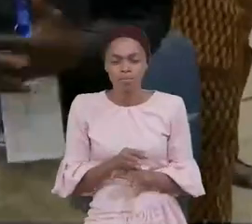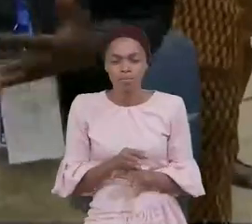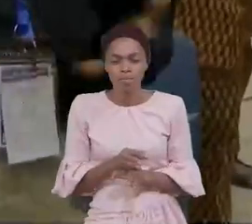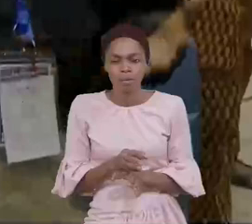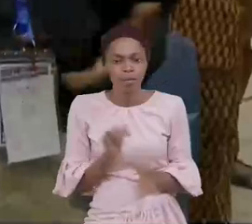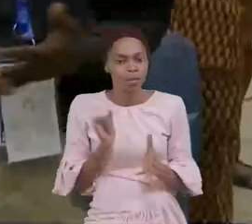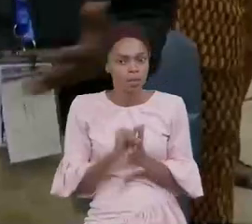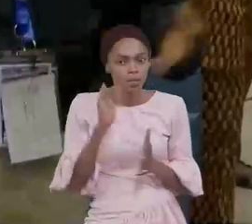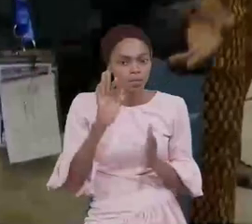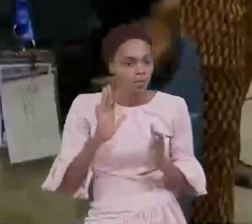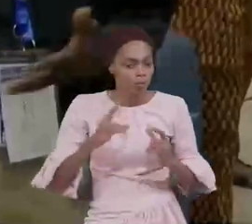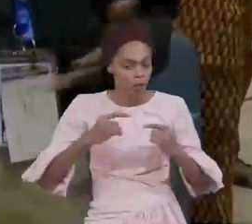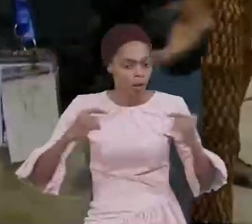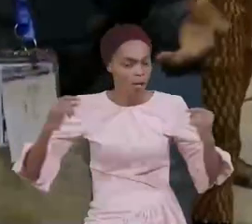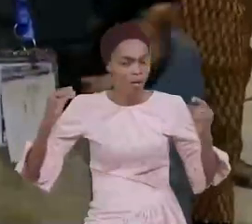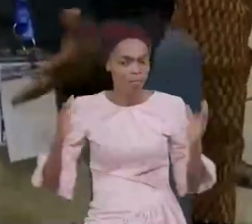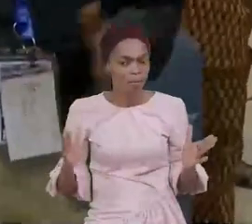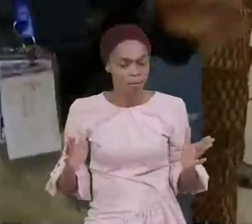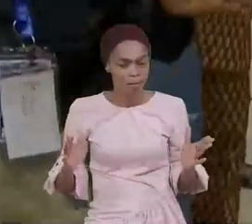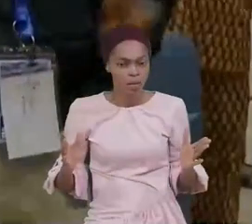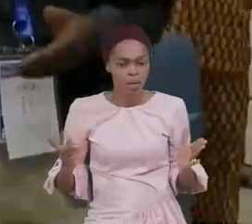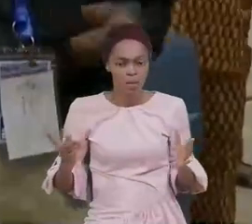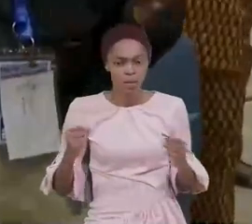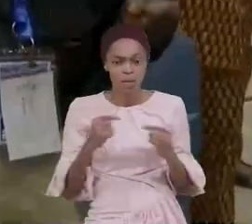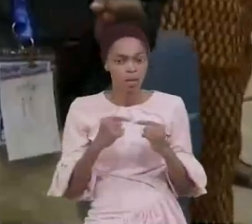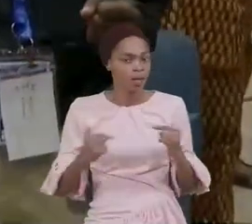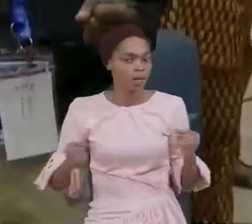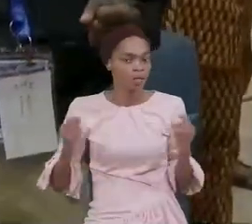que les ennemis, les adversaires